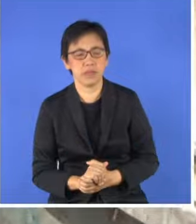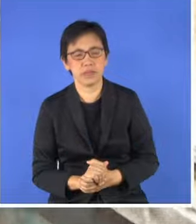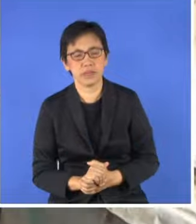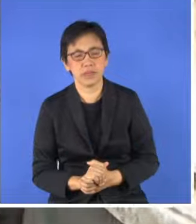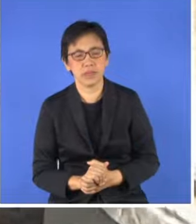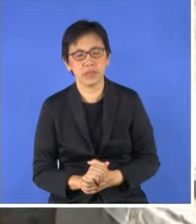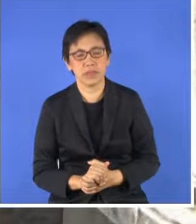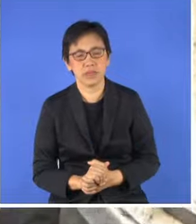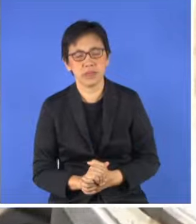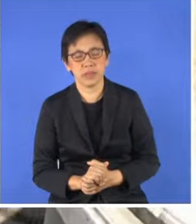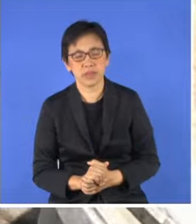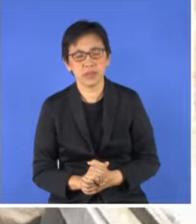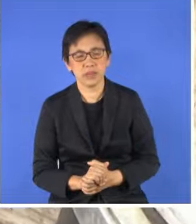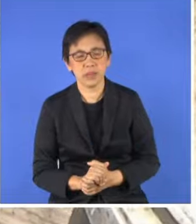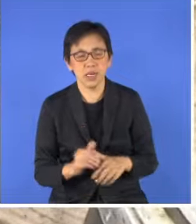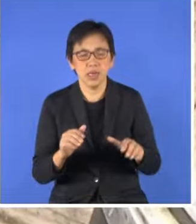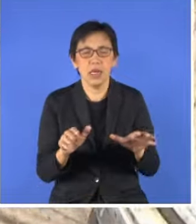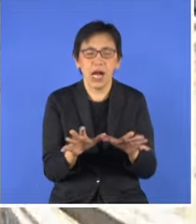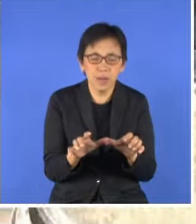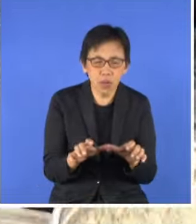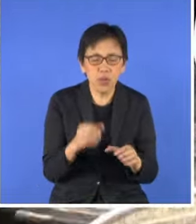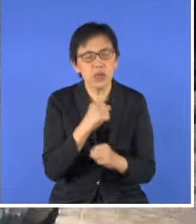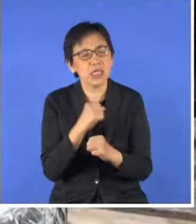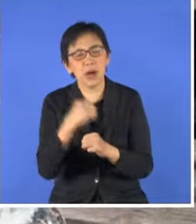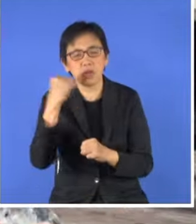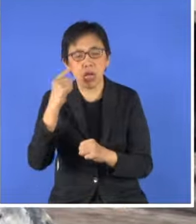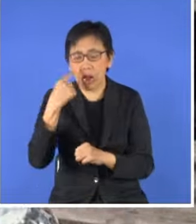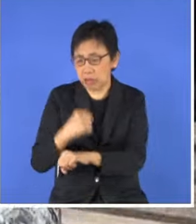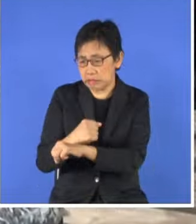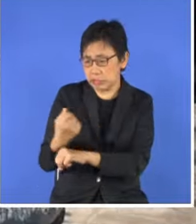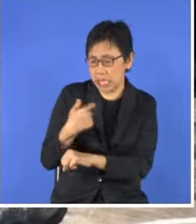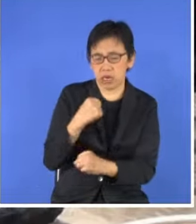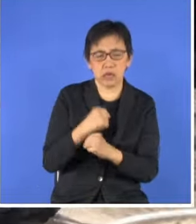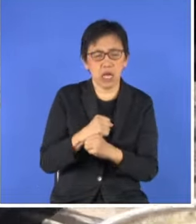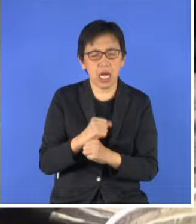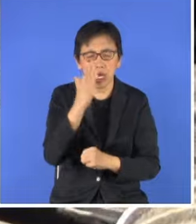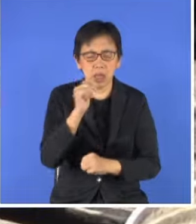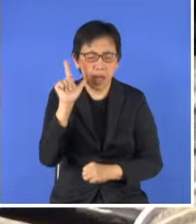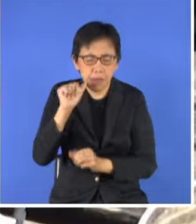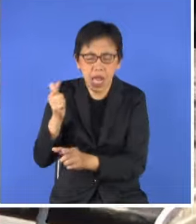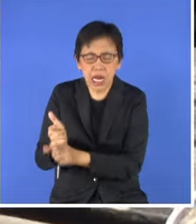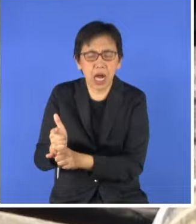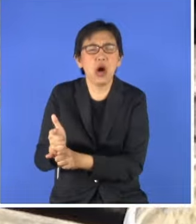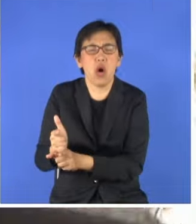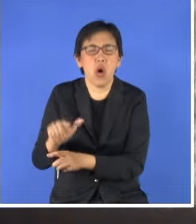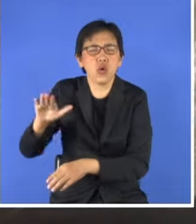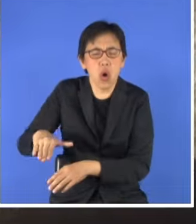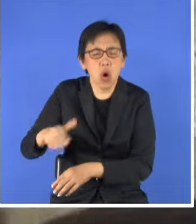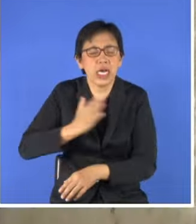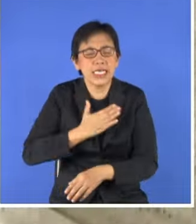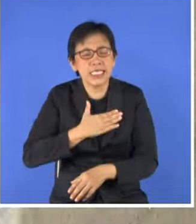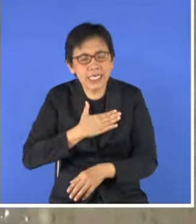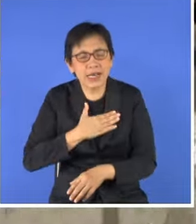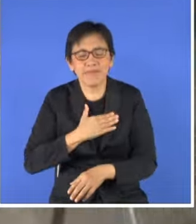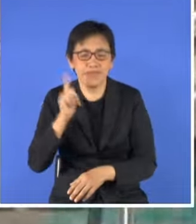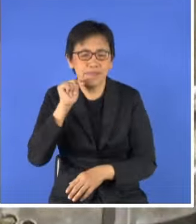นี่แครับหาปูดำนะหรือไม่ก็รับจ้างทำงานทุกอย่างที่มีคนมาจ้างเนื่องจากว่าแม่ต้องเลี้ยงน้องก็ทำได้แค่แค่รับจ้างเย็บอ้วนนี่แม่